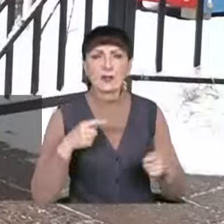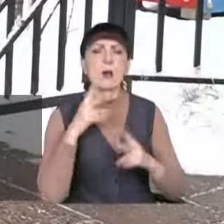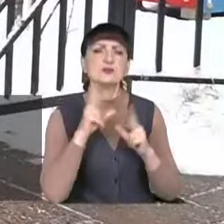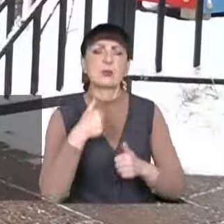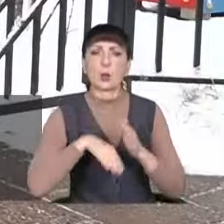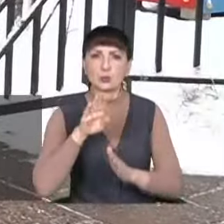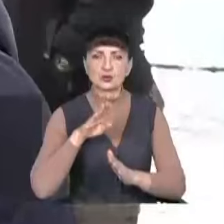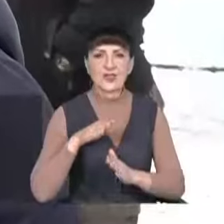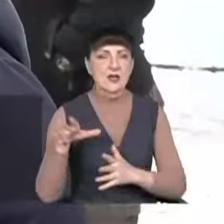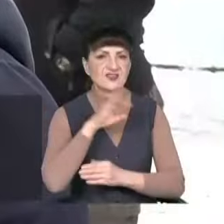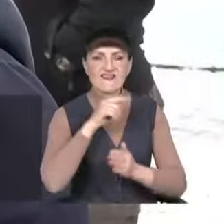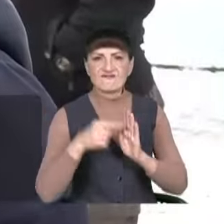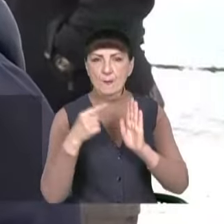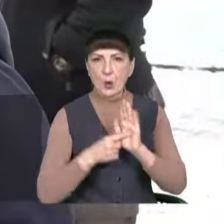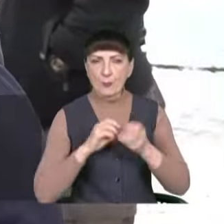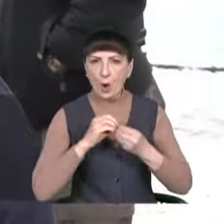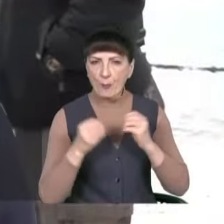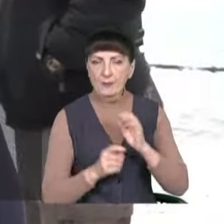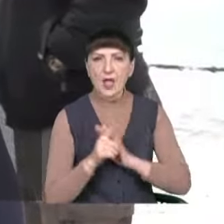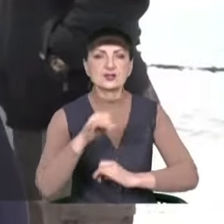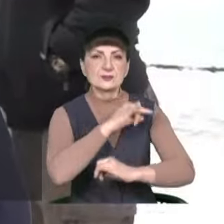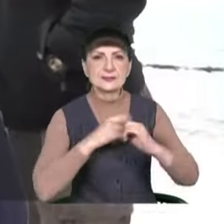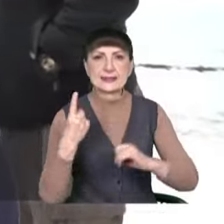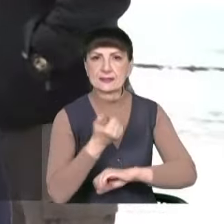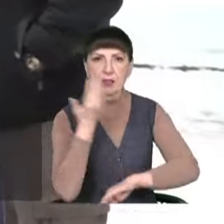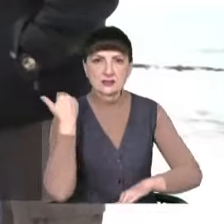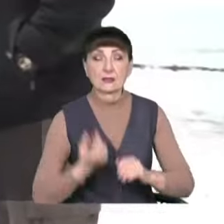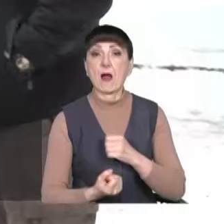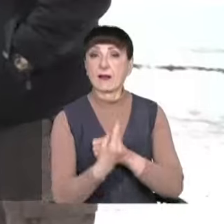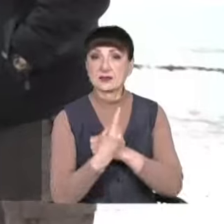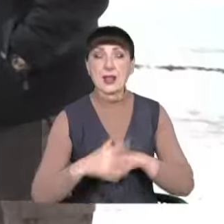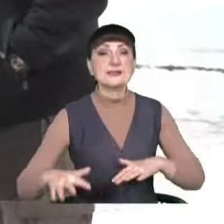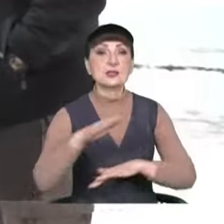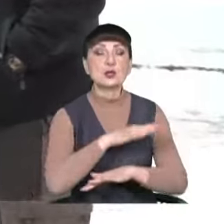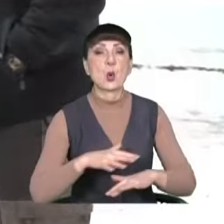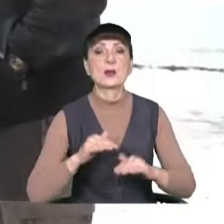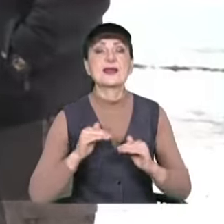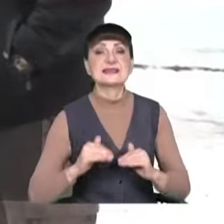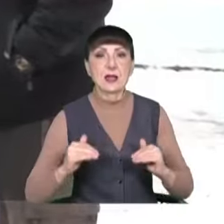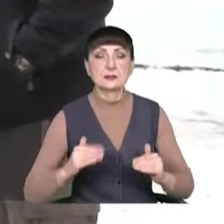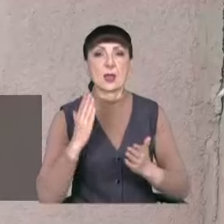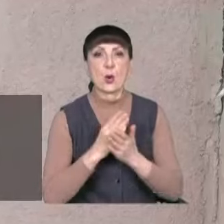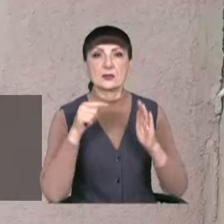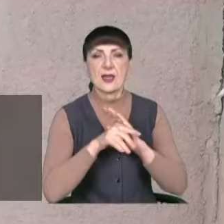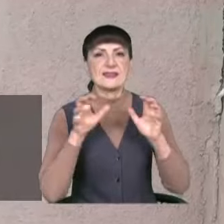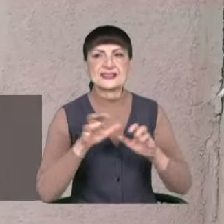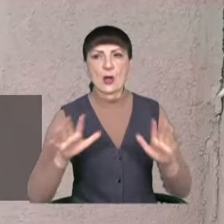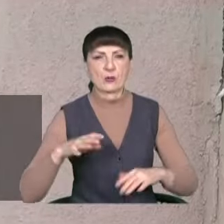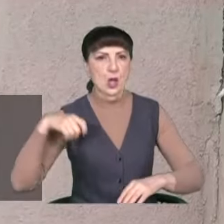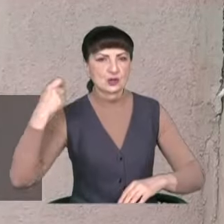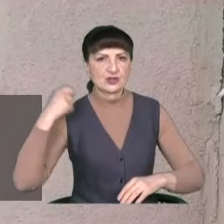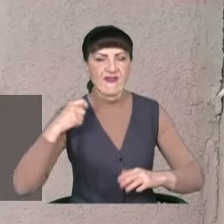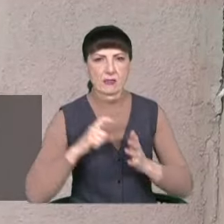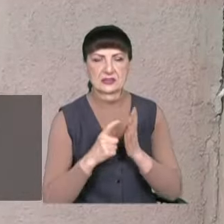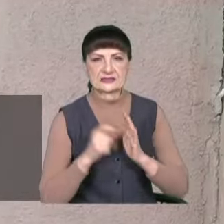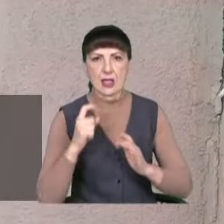мы подняли все эти вопросы проблемные, да, буквально неделю назад, оказалось, что на территории садика находится незаконный швейный цех.